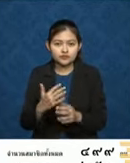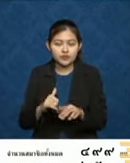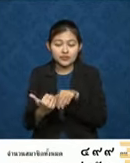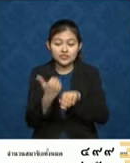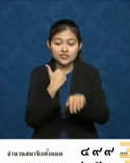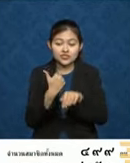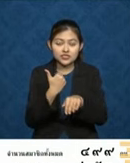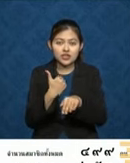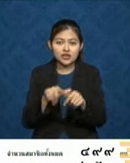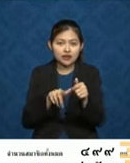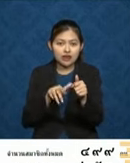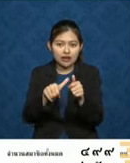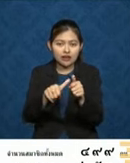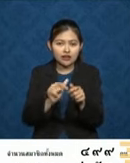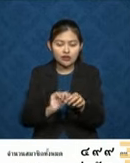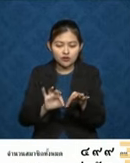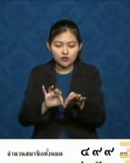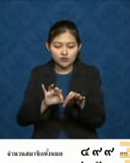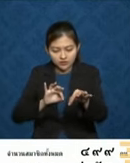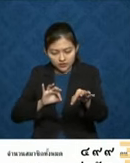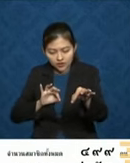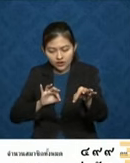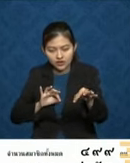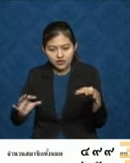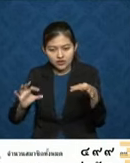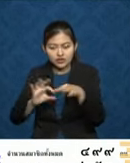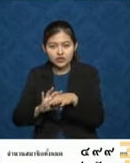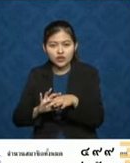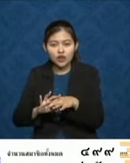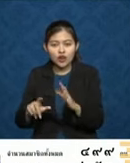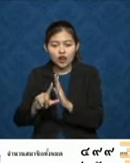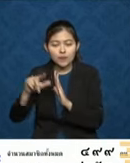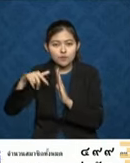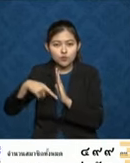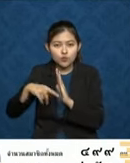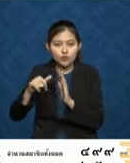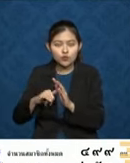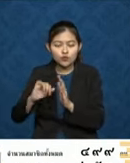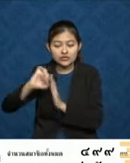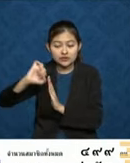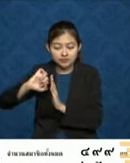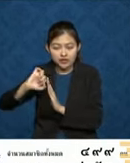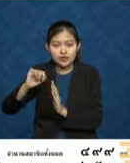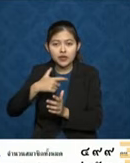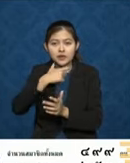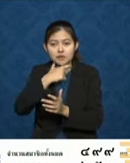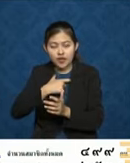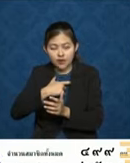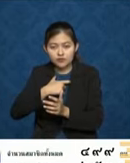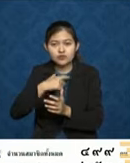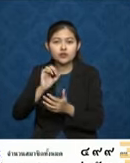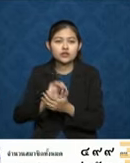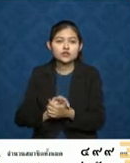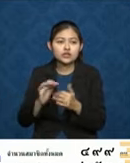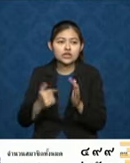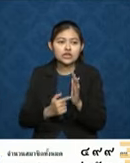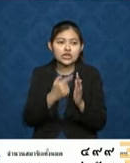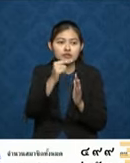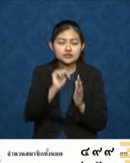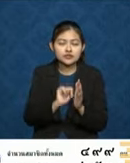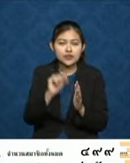เป็นเส้นทางหลวงที่เชื่อมต่อจังหวัดลำพูนเชียงใหม่ไปยังแม่หสรค่ะท่านประธานโดยเส้นทางนี้เริ่มต้นที่